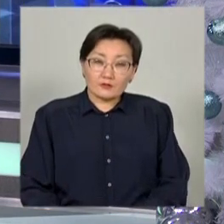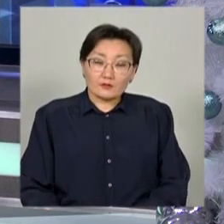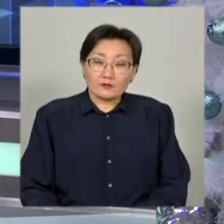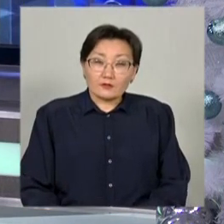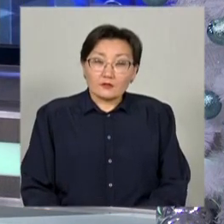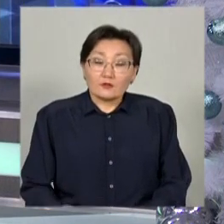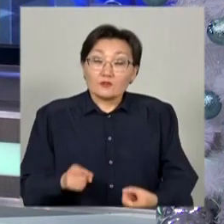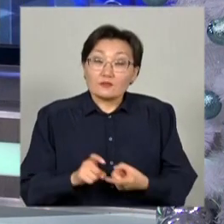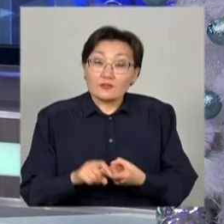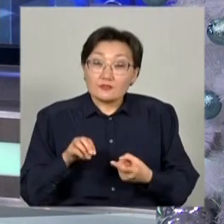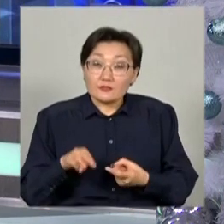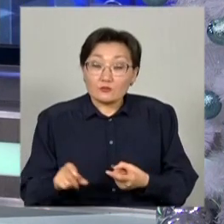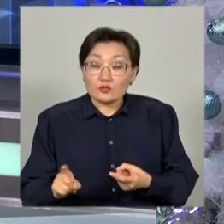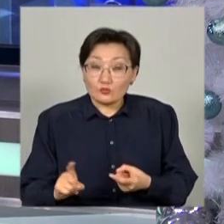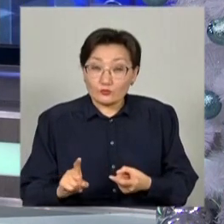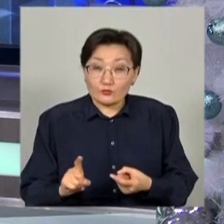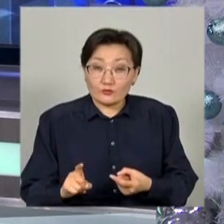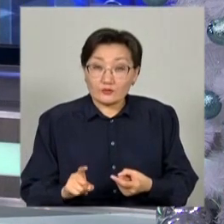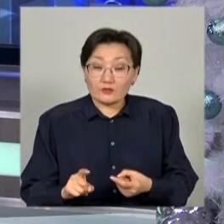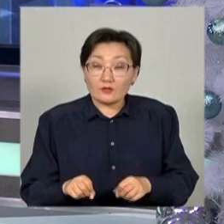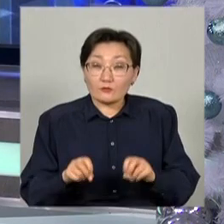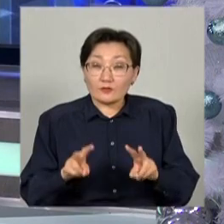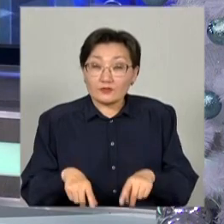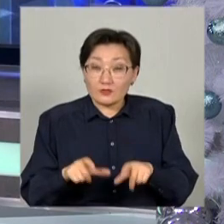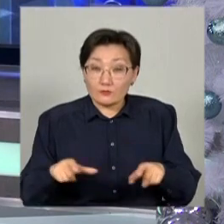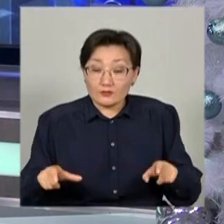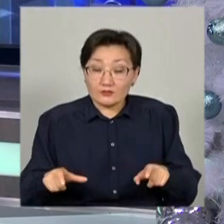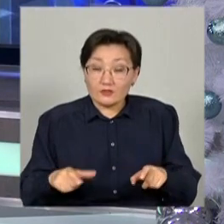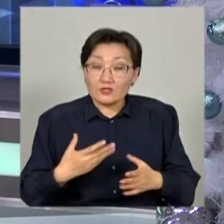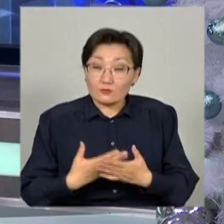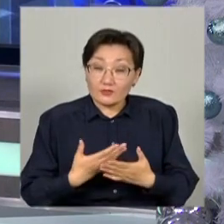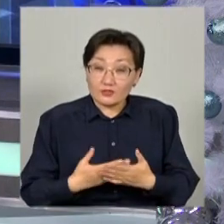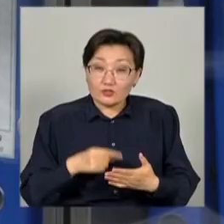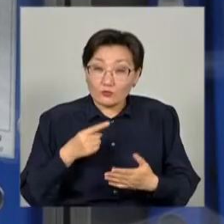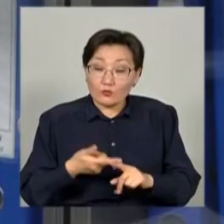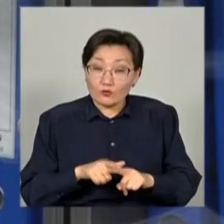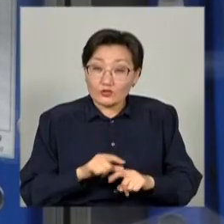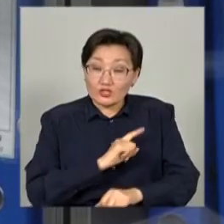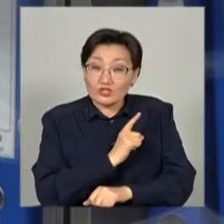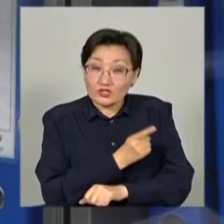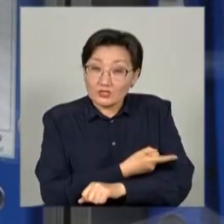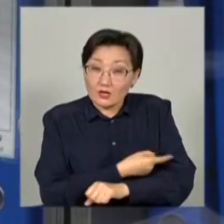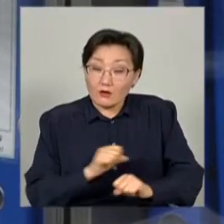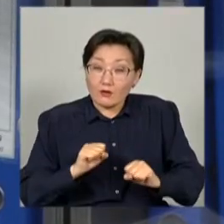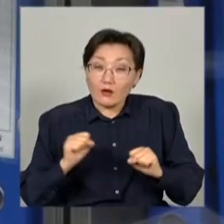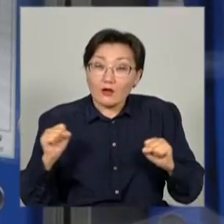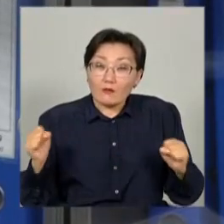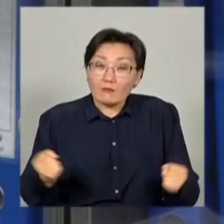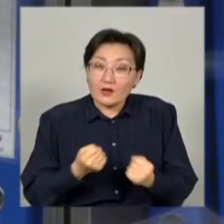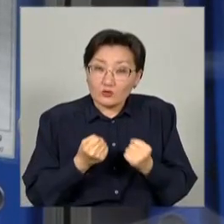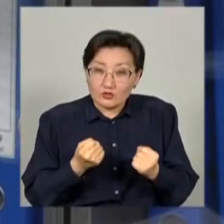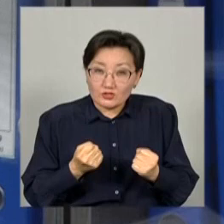Ну, в связи с тем, что гидромет нам прогнозирует очень сильные морозы